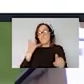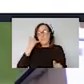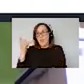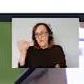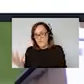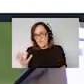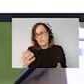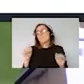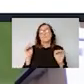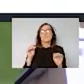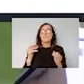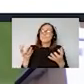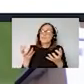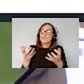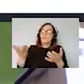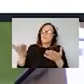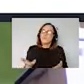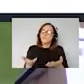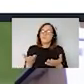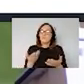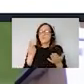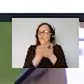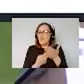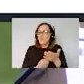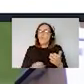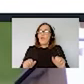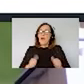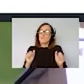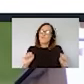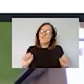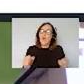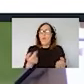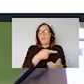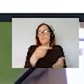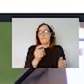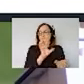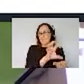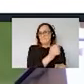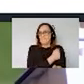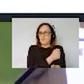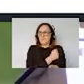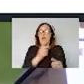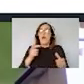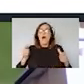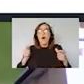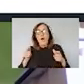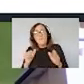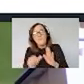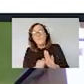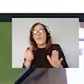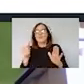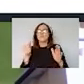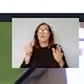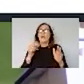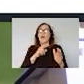telefonicznie, zachęcić czytelników do tego, żeby zaangażowali się w nasze działanie i żeby ktoś na ten pierwszy raz pomógł im